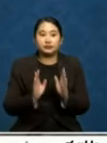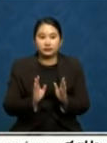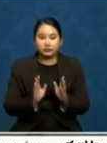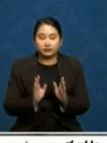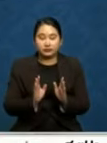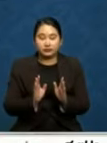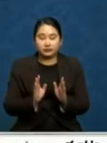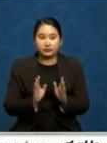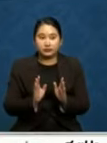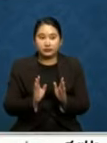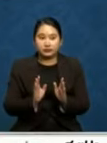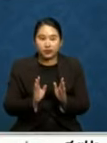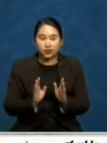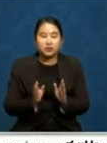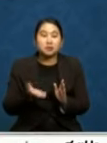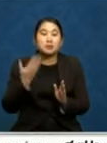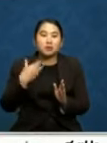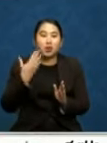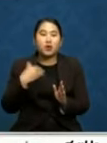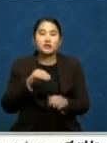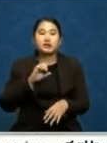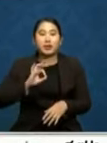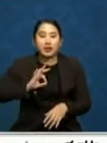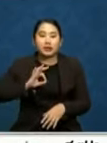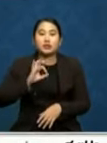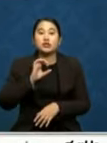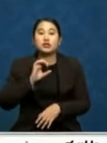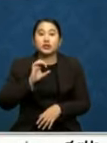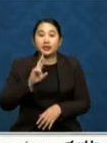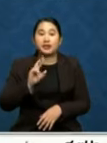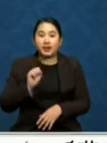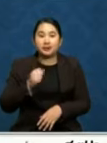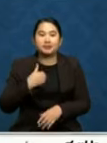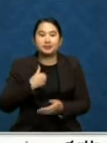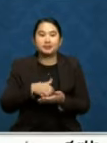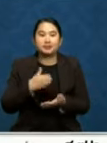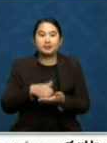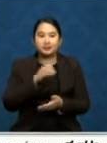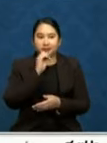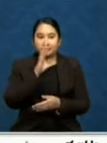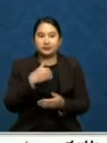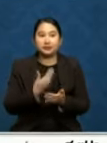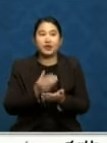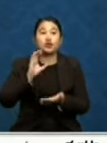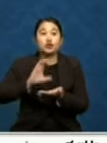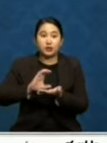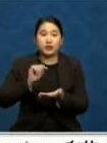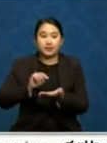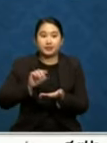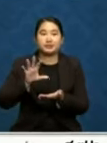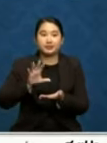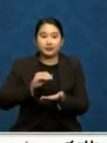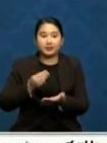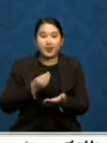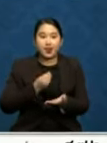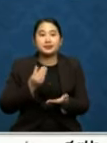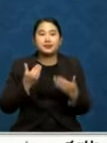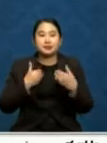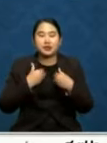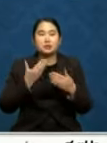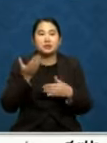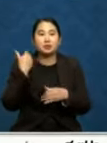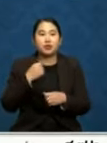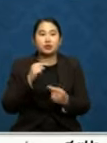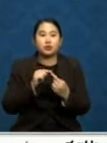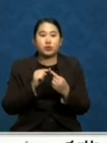ชิกรัฐสภานะครับผมเป็นผู้หนึ่งที่เคยได้รับกองทุนนี้เมื่อครั้งที่ผมได้พ้